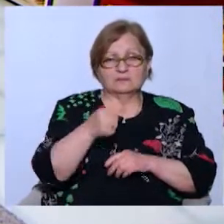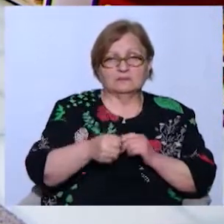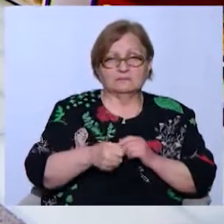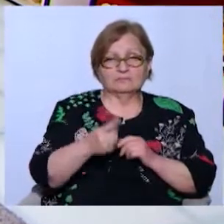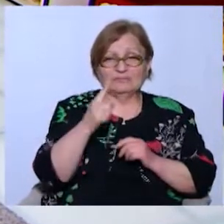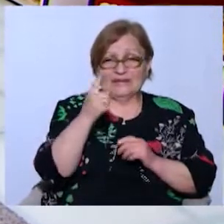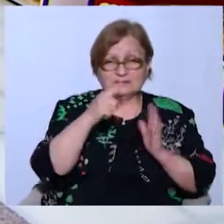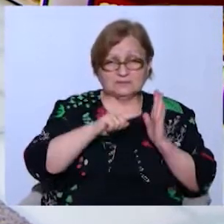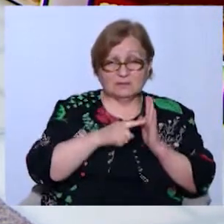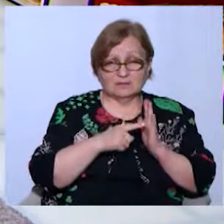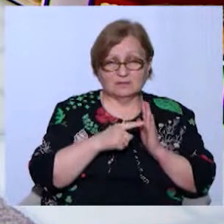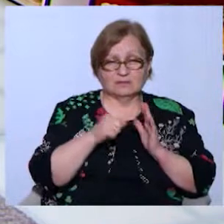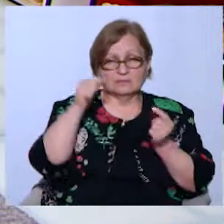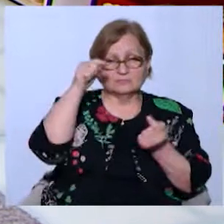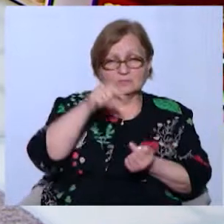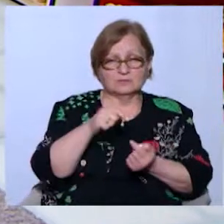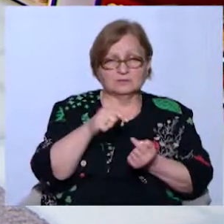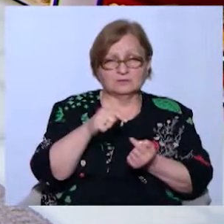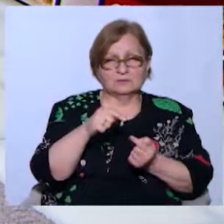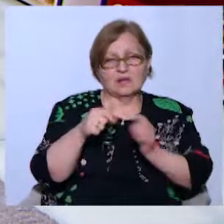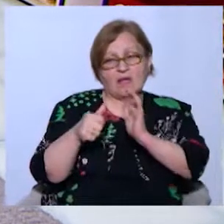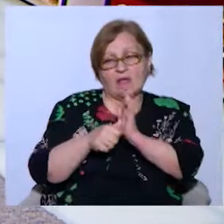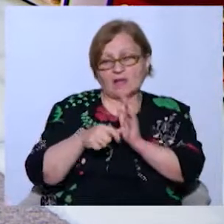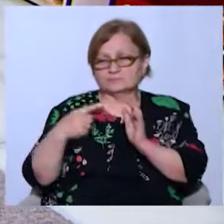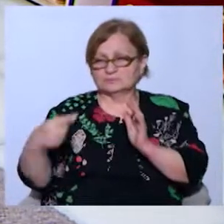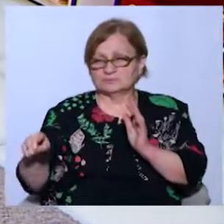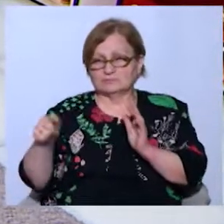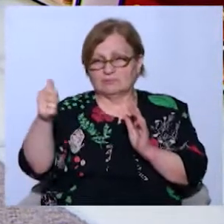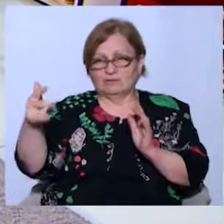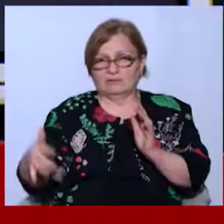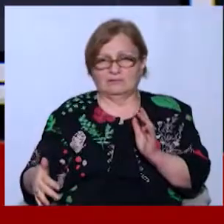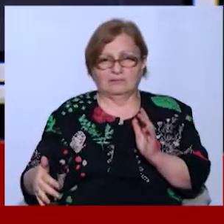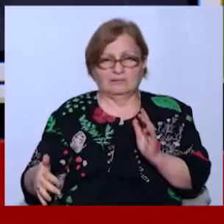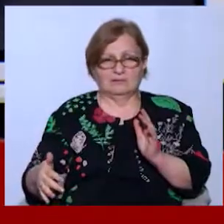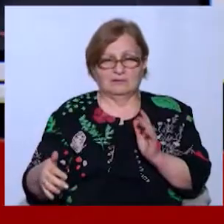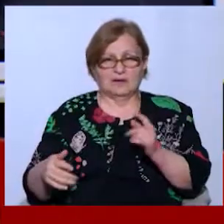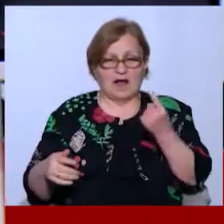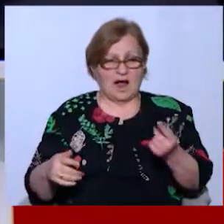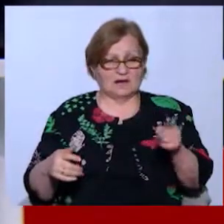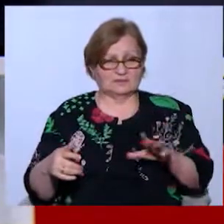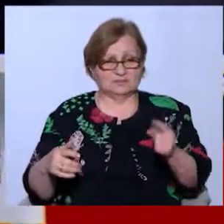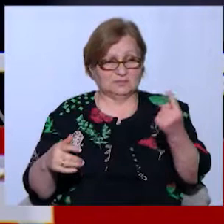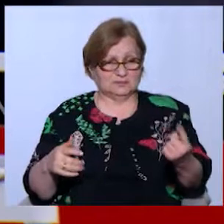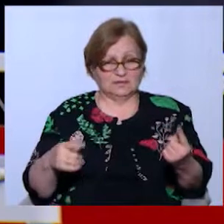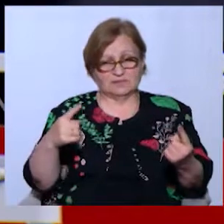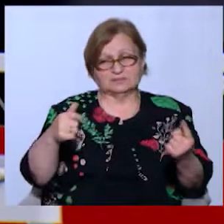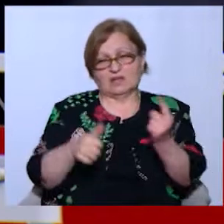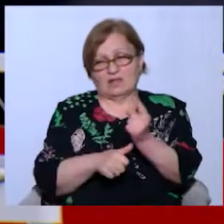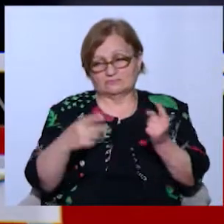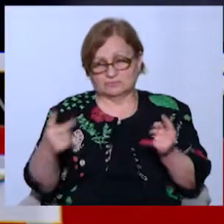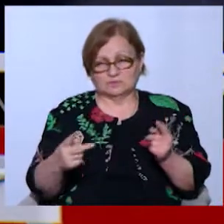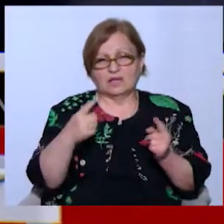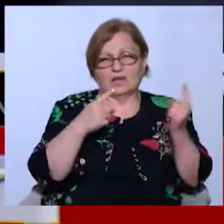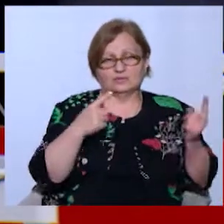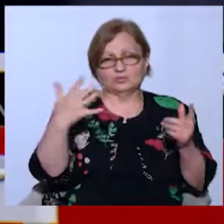ამოგდებულ 1-ანს შეესაბამება 6 სხვადასხვა შემთხვევა, ხდომილობა. ანუ შეიძლება იყოს 1 6, 1